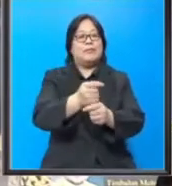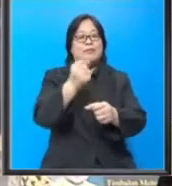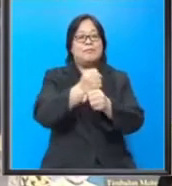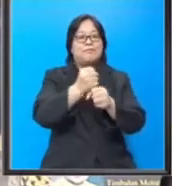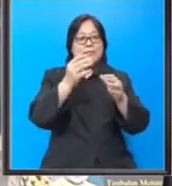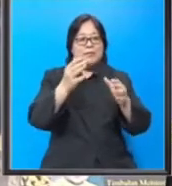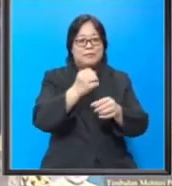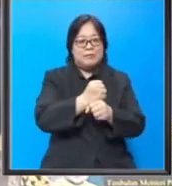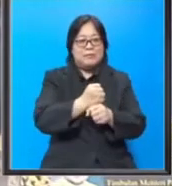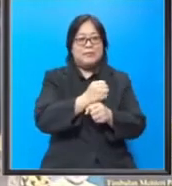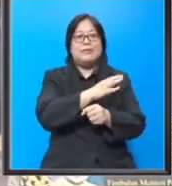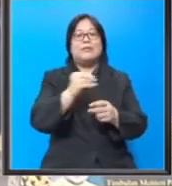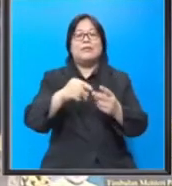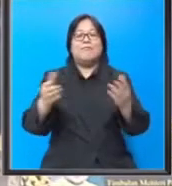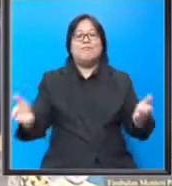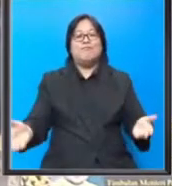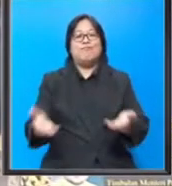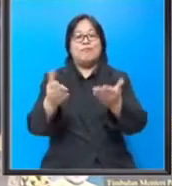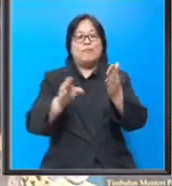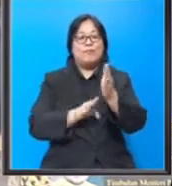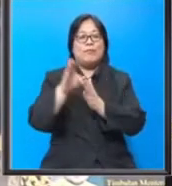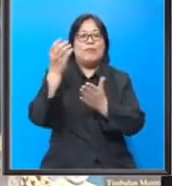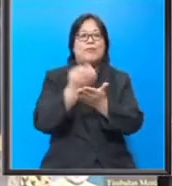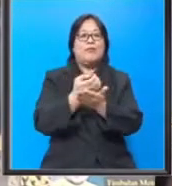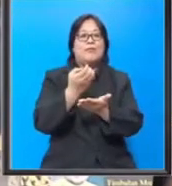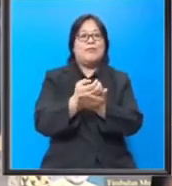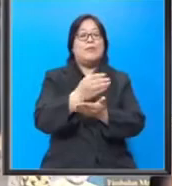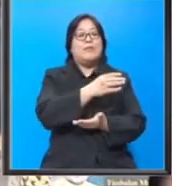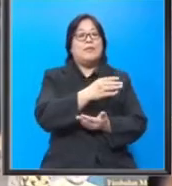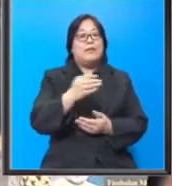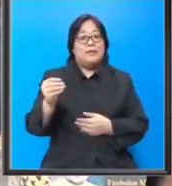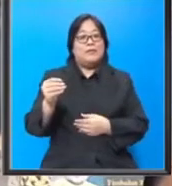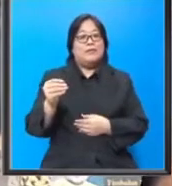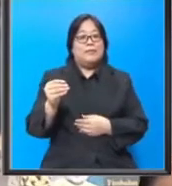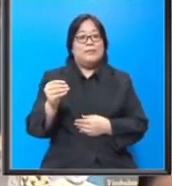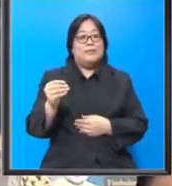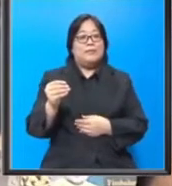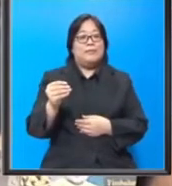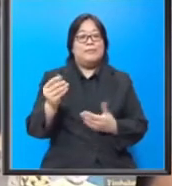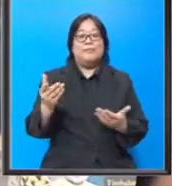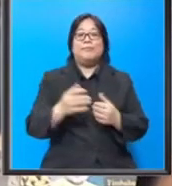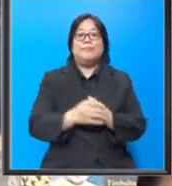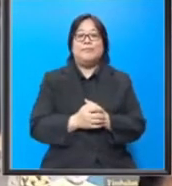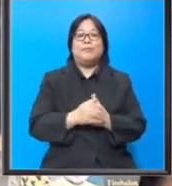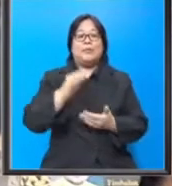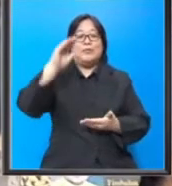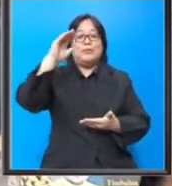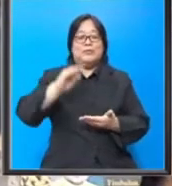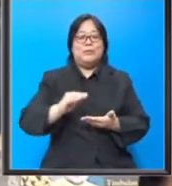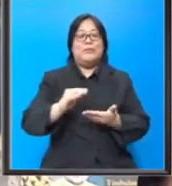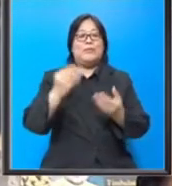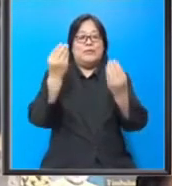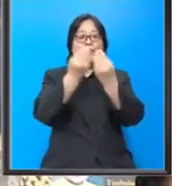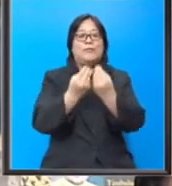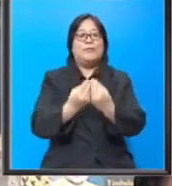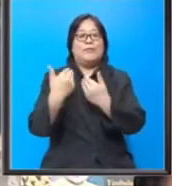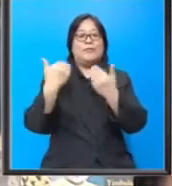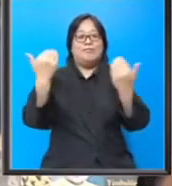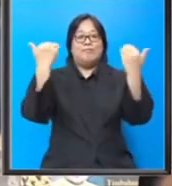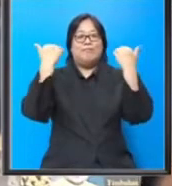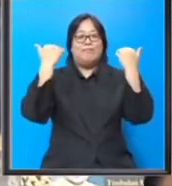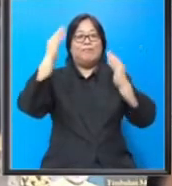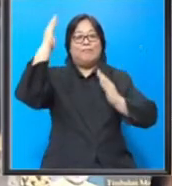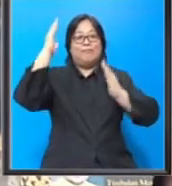pekerjaan serta merangsang pertumbuhan ekonomi sekaligus menggunakan sekaligus mengurangkan kadar pengangguran